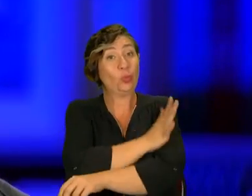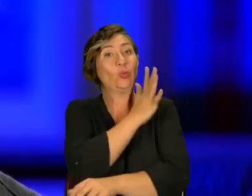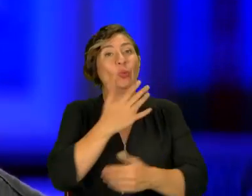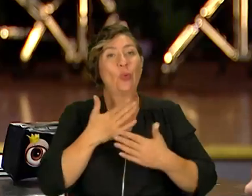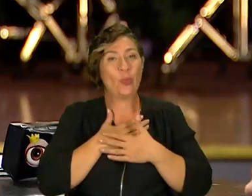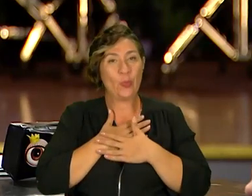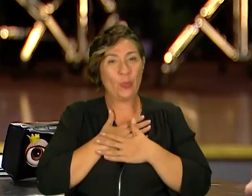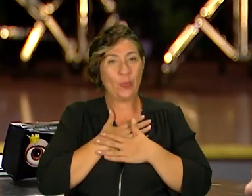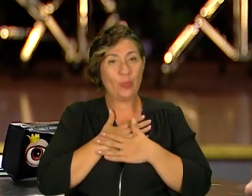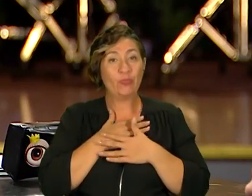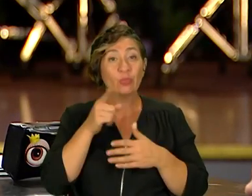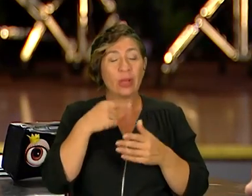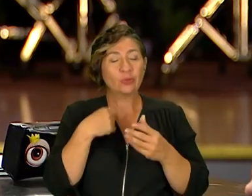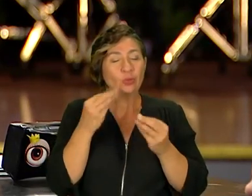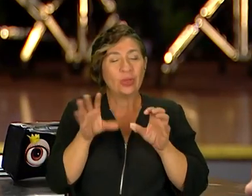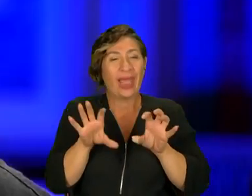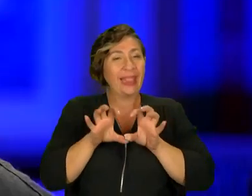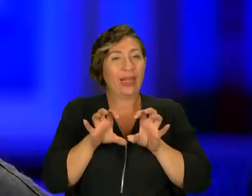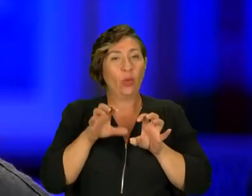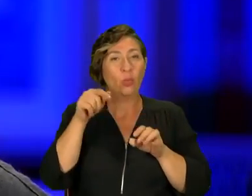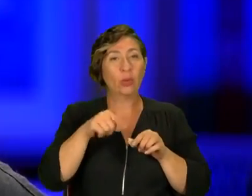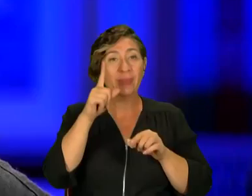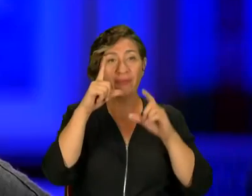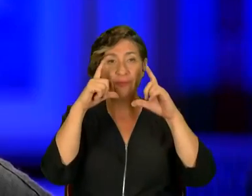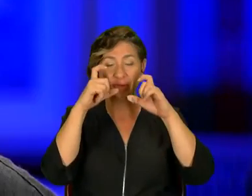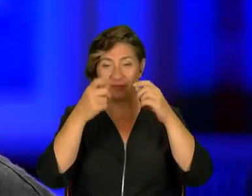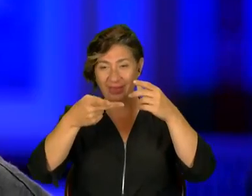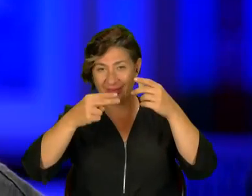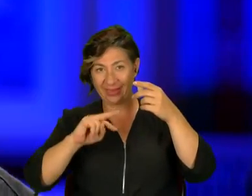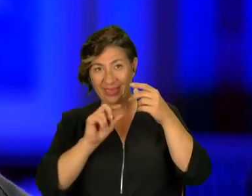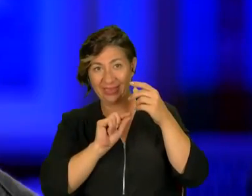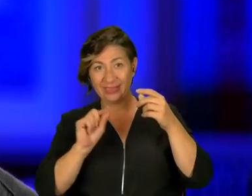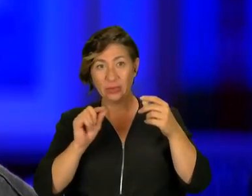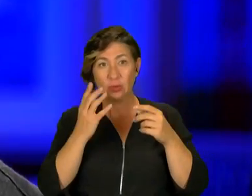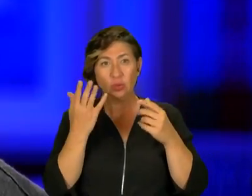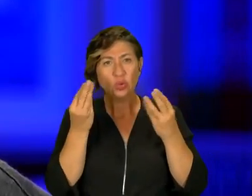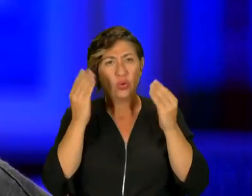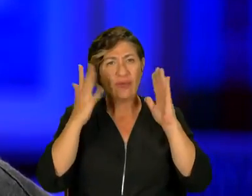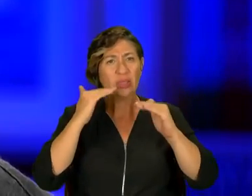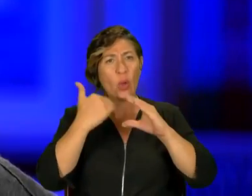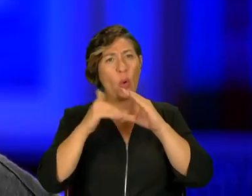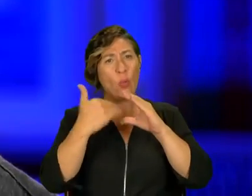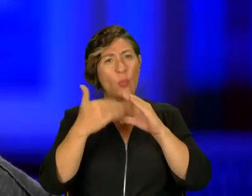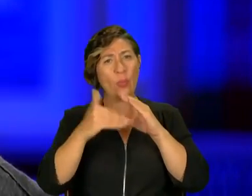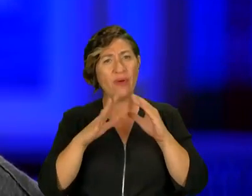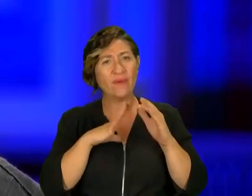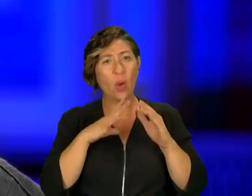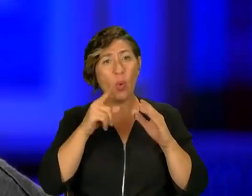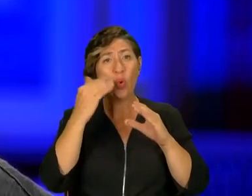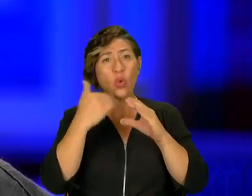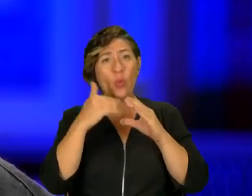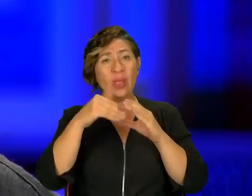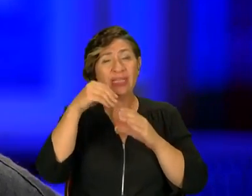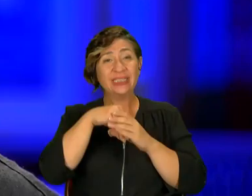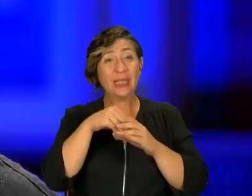duyuyorum. Bunlar beni çok etkiliyorlar. Bugün bir fotoğrafımın altına bir sürü yorum geliyor. Ve o